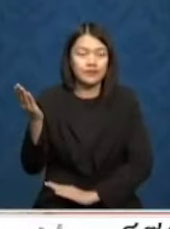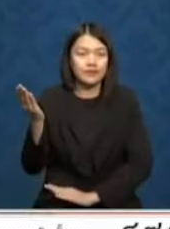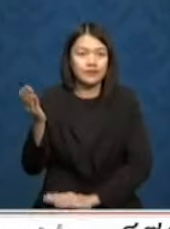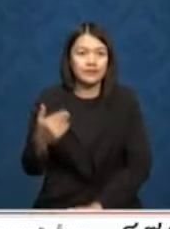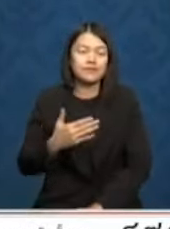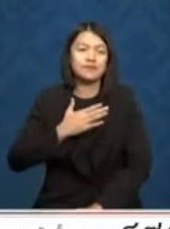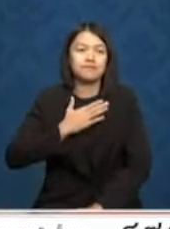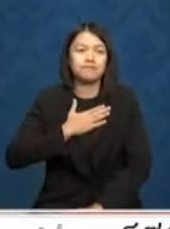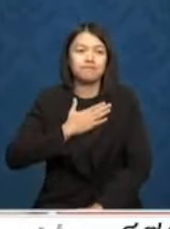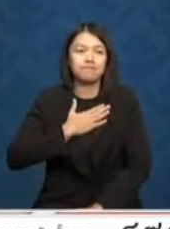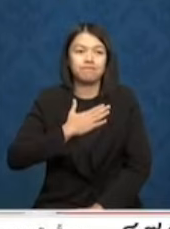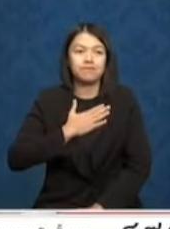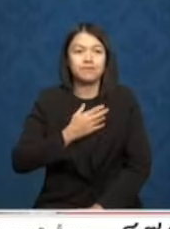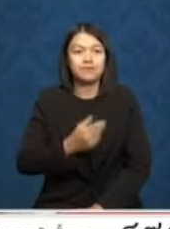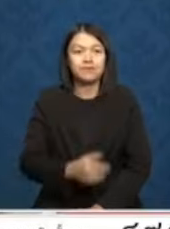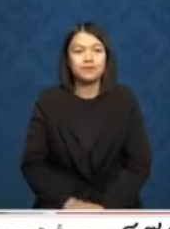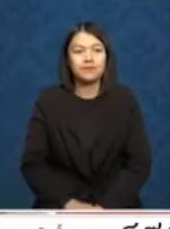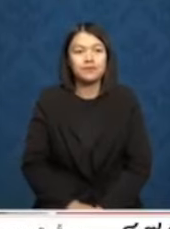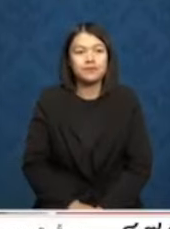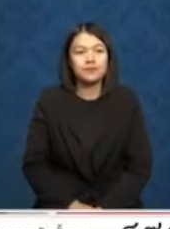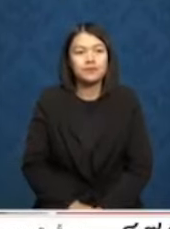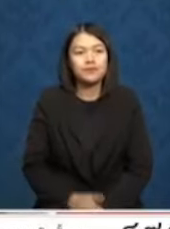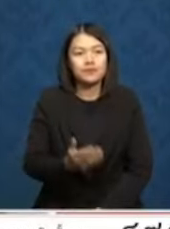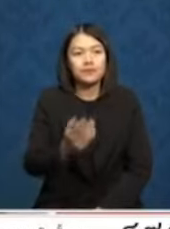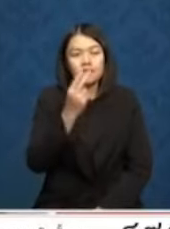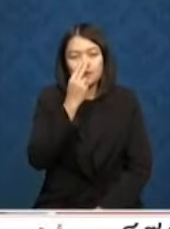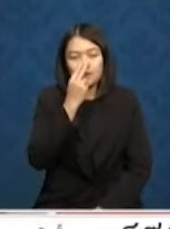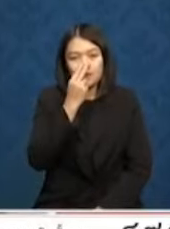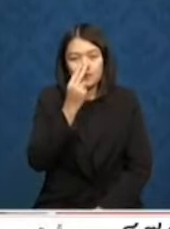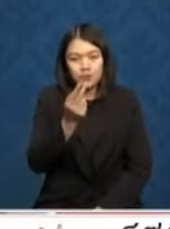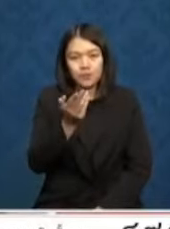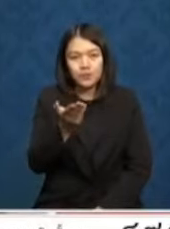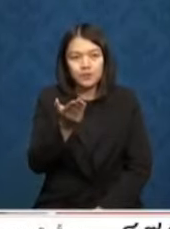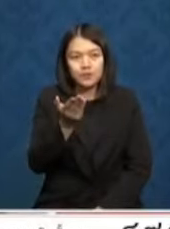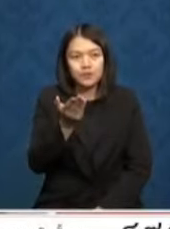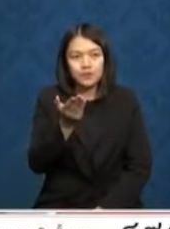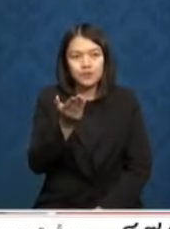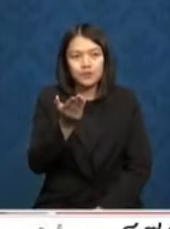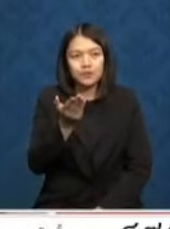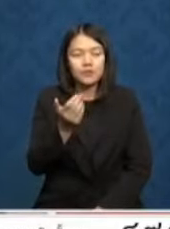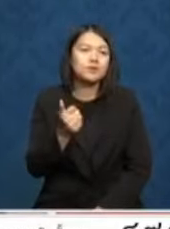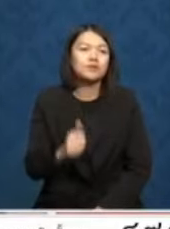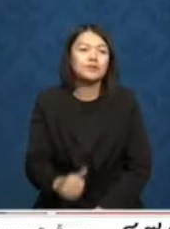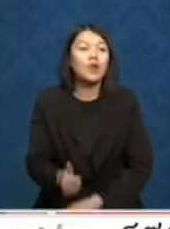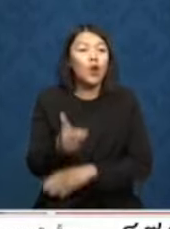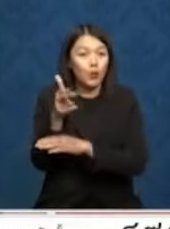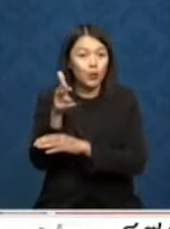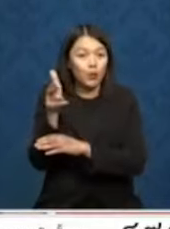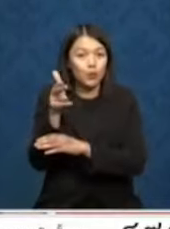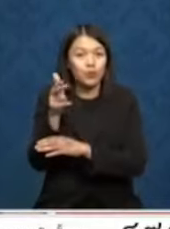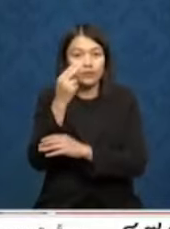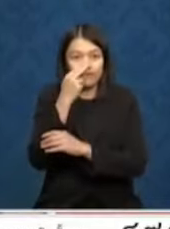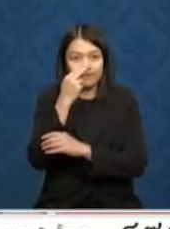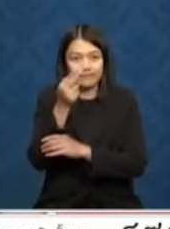ฉันนะคะก็จะขอให้ท่านนะคะได้รับชมนะคะคลิปนี้ค่ะ